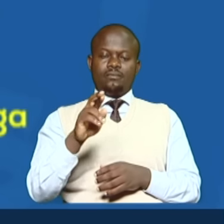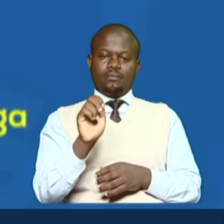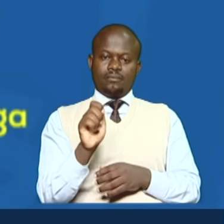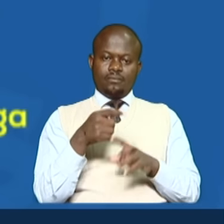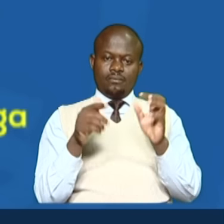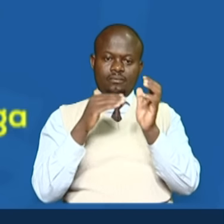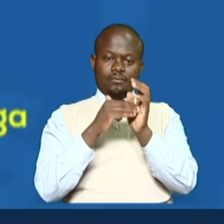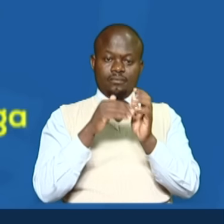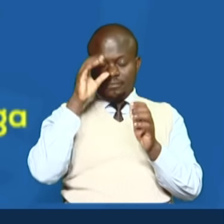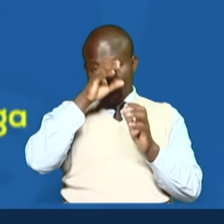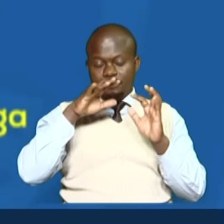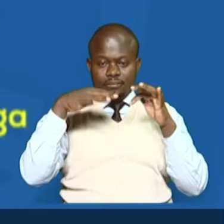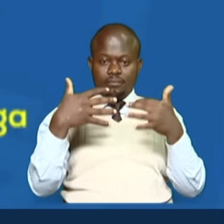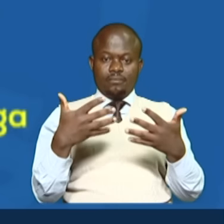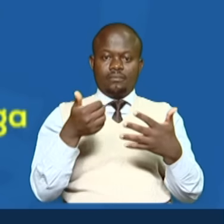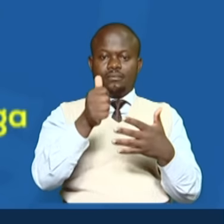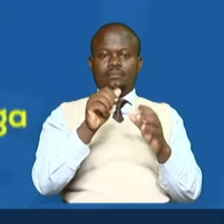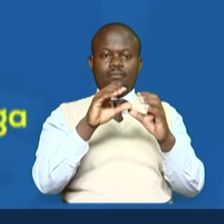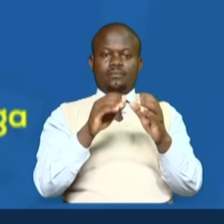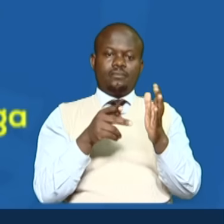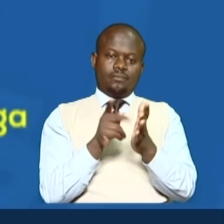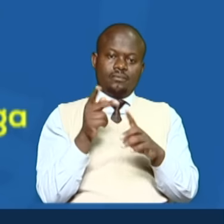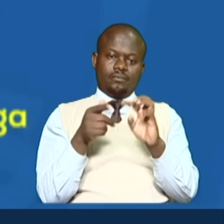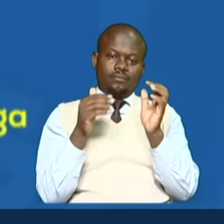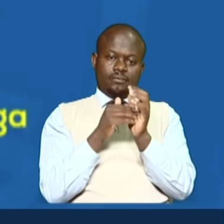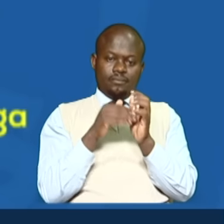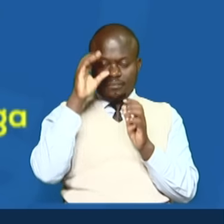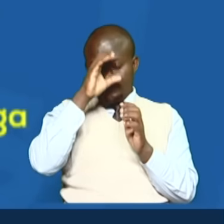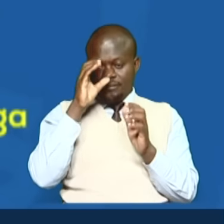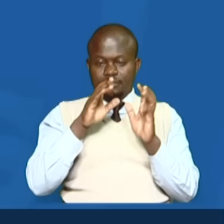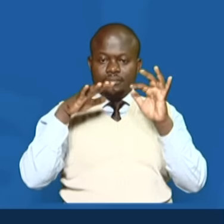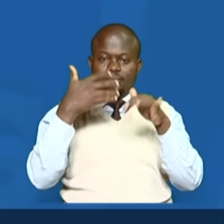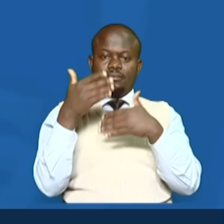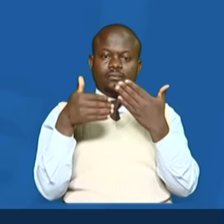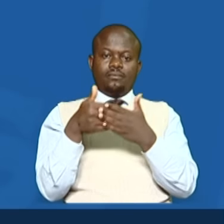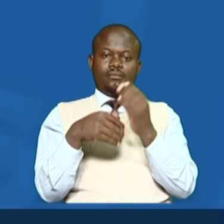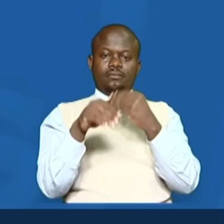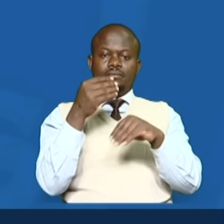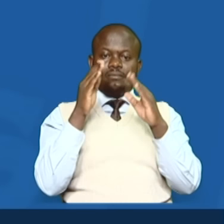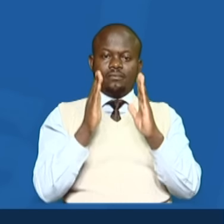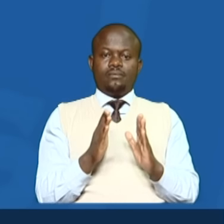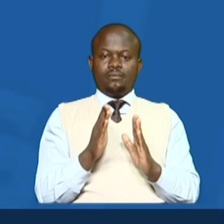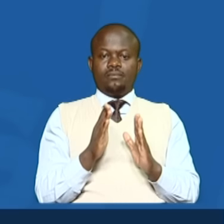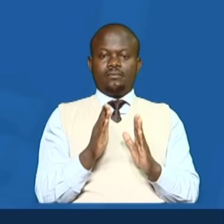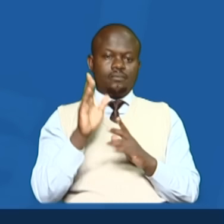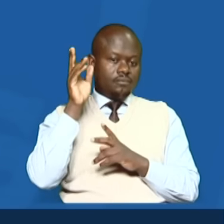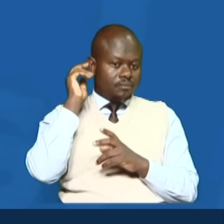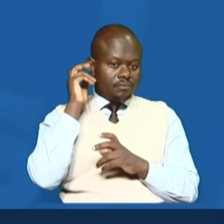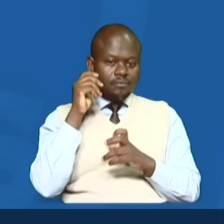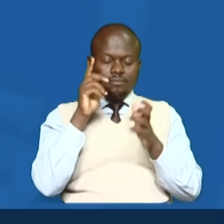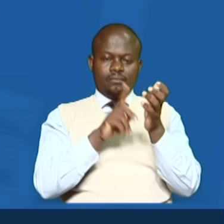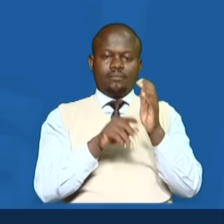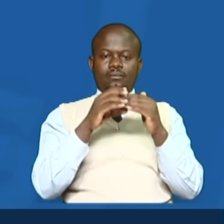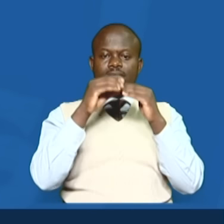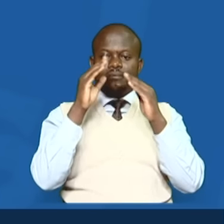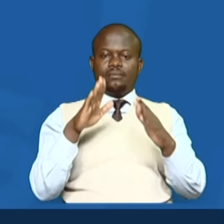ndetse bagiye gushaka uburyo iyi kipe yayishyura, ndetse bakanashaka uburyo yacuruzwamo. Reka twumve ibyo aba